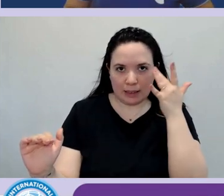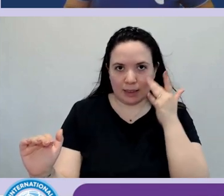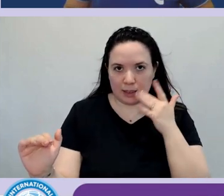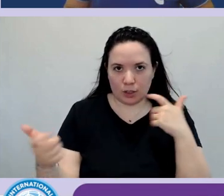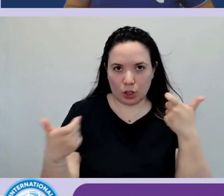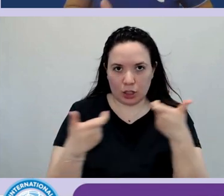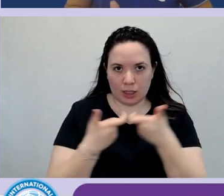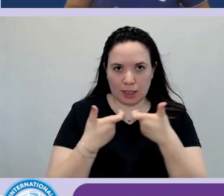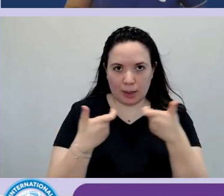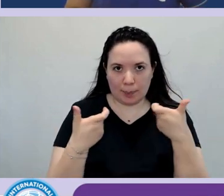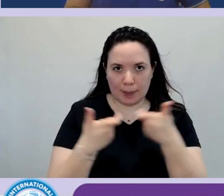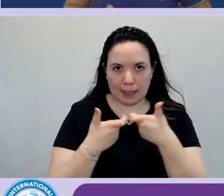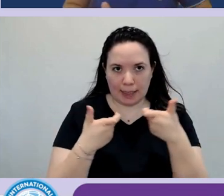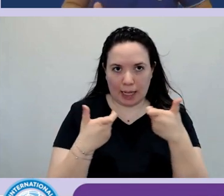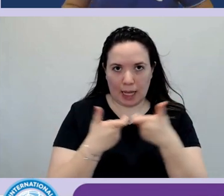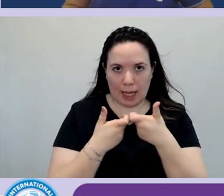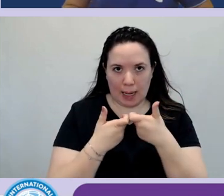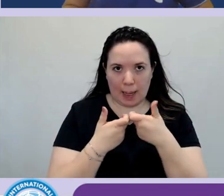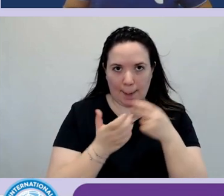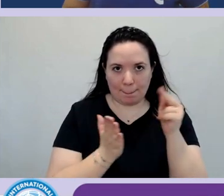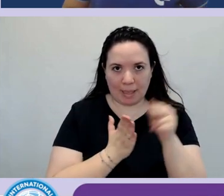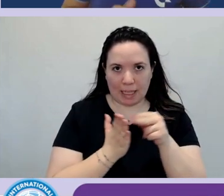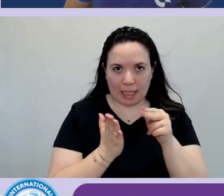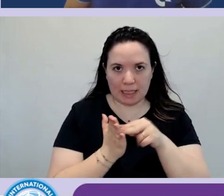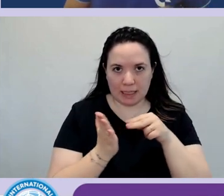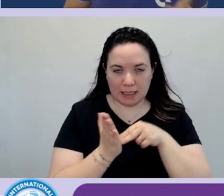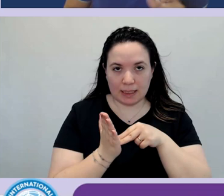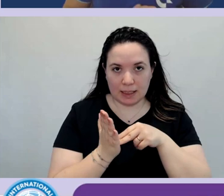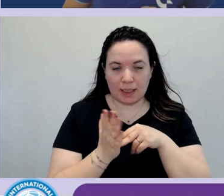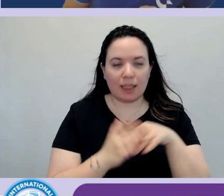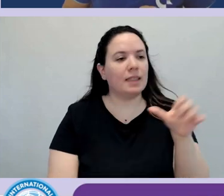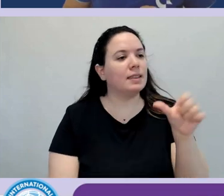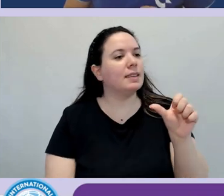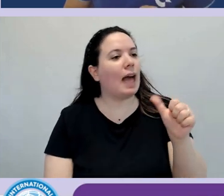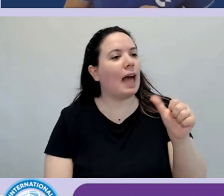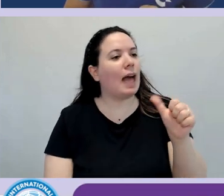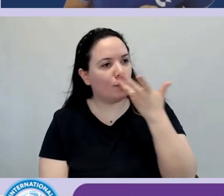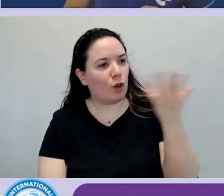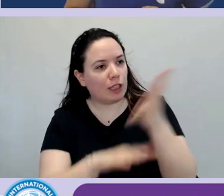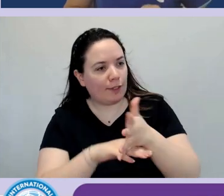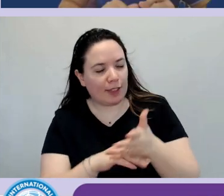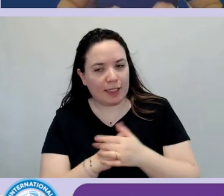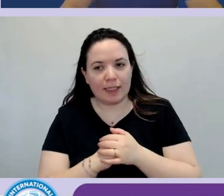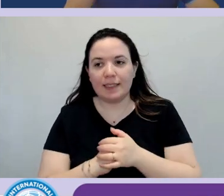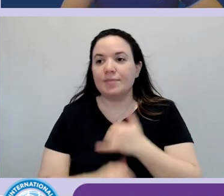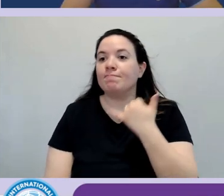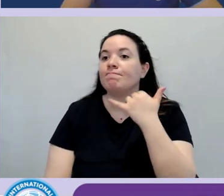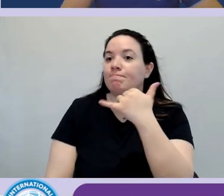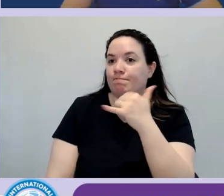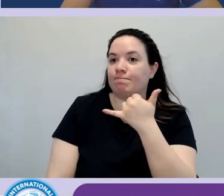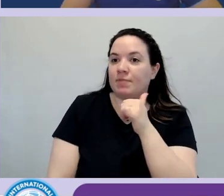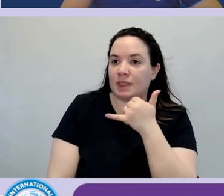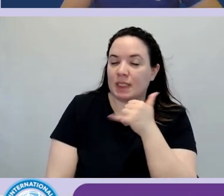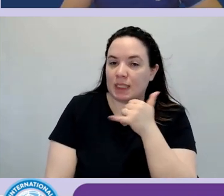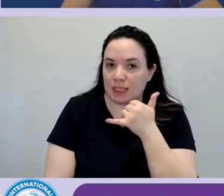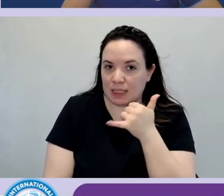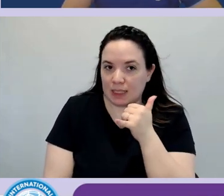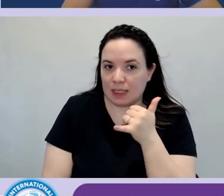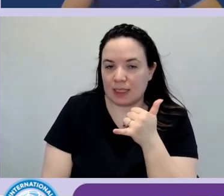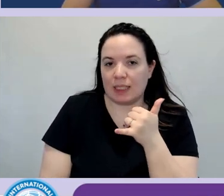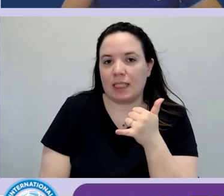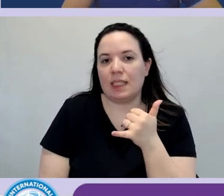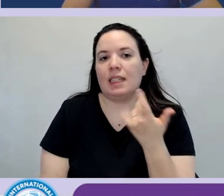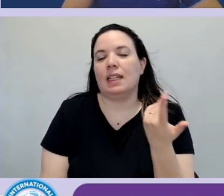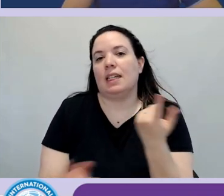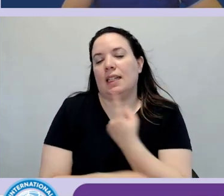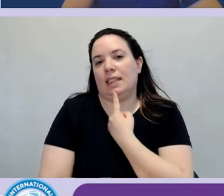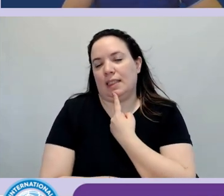tribunale con le perizie contro perizie non esci più Simon ti lascio la palla Sì detto che il punto ovviamente il